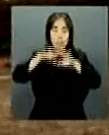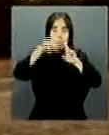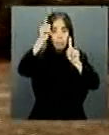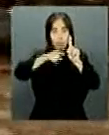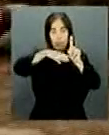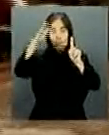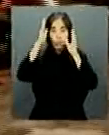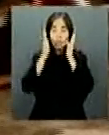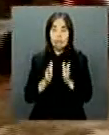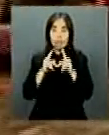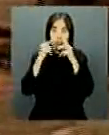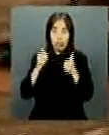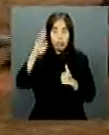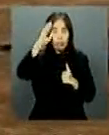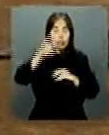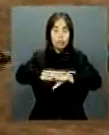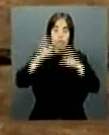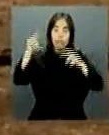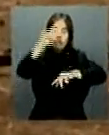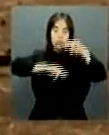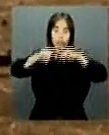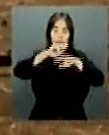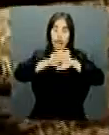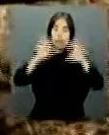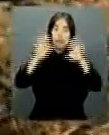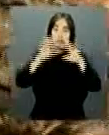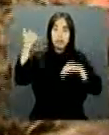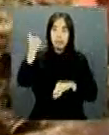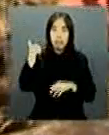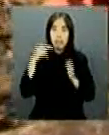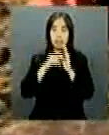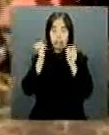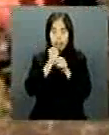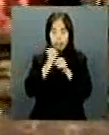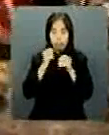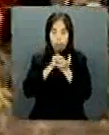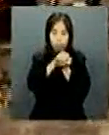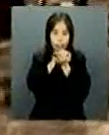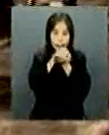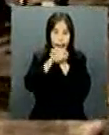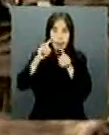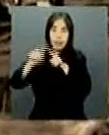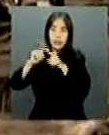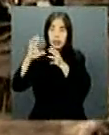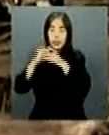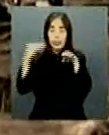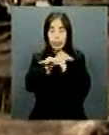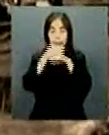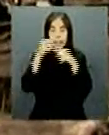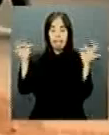ทำให้ทหารต้องยกเลิกด่านตรวจบริเวณทางขึ้นหลายจุดมาจัดเจ้าหน้าที่คอยอำนวยความสะดวกด้านการจราจรแทนค่ะ